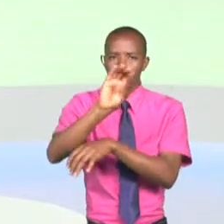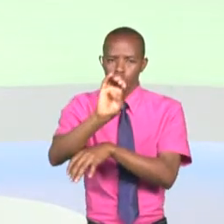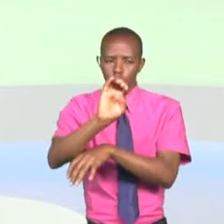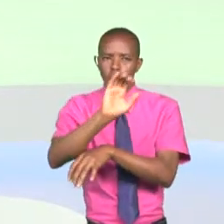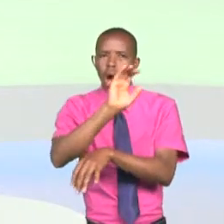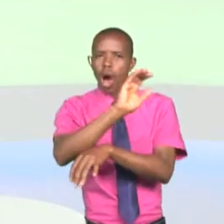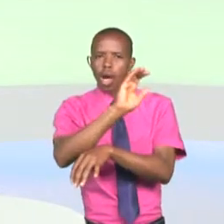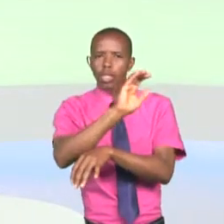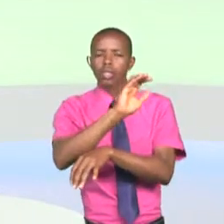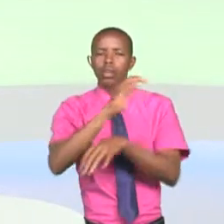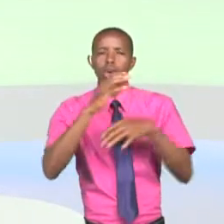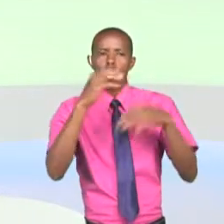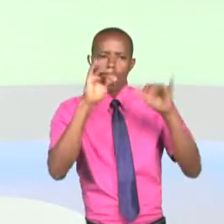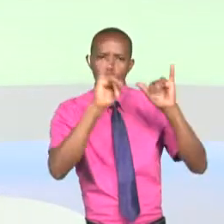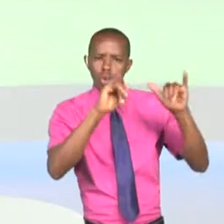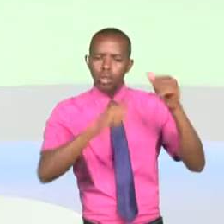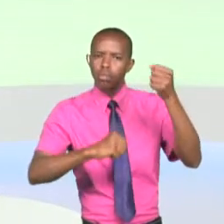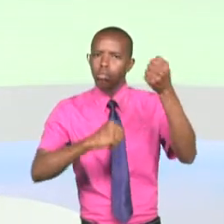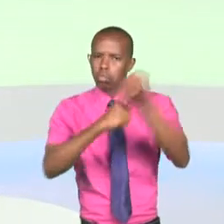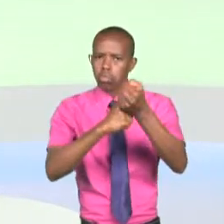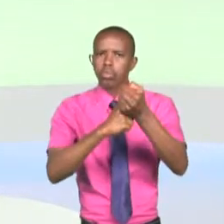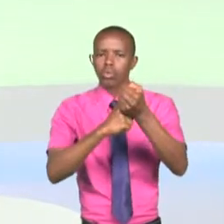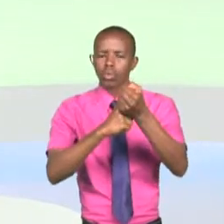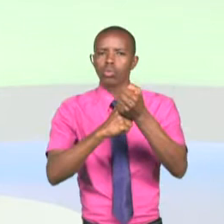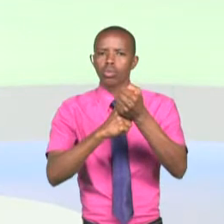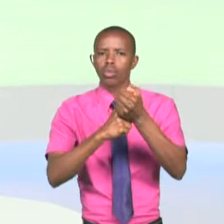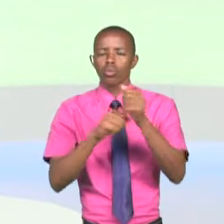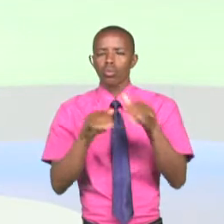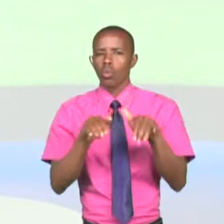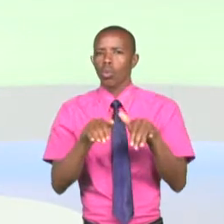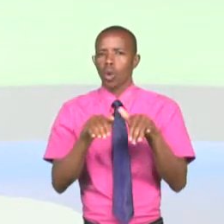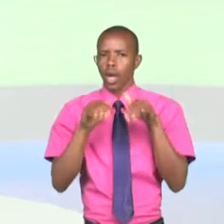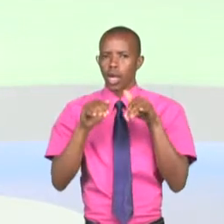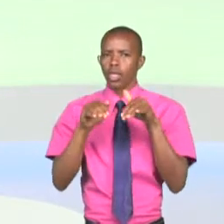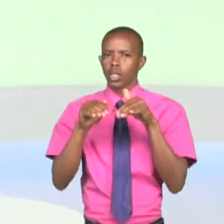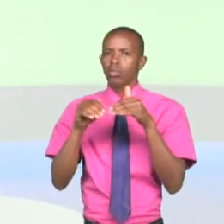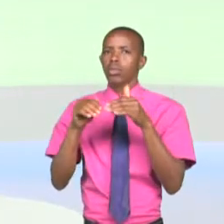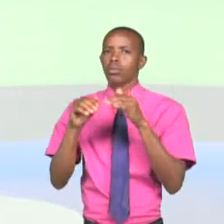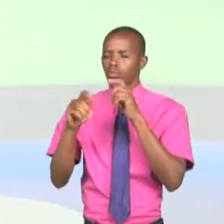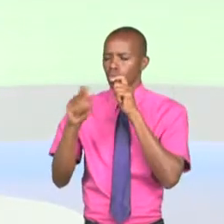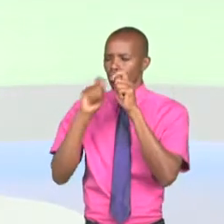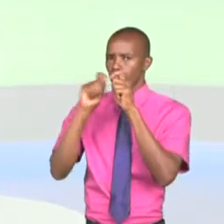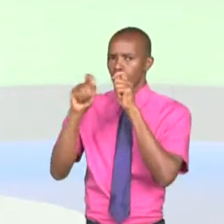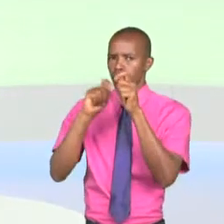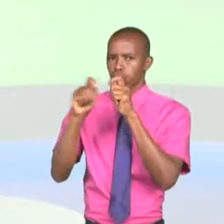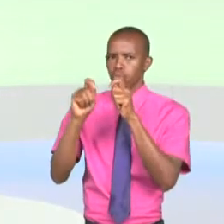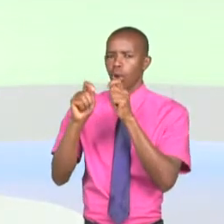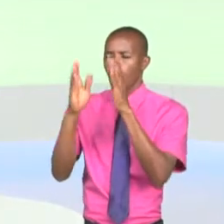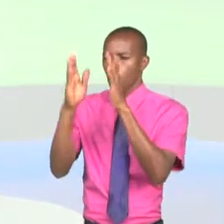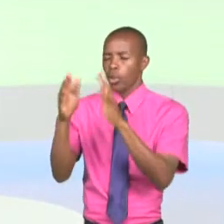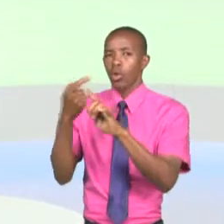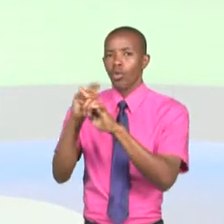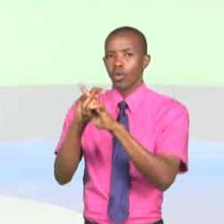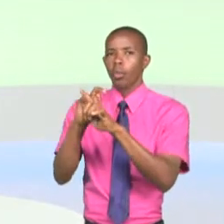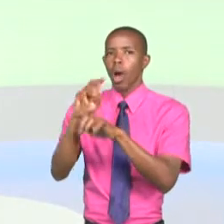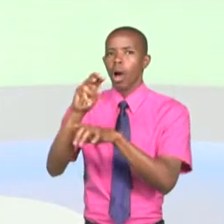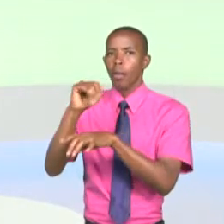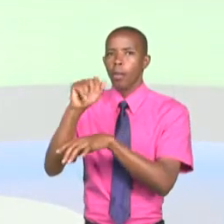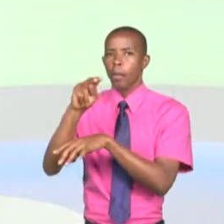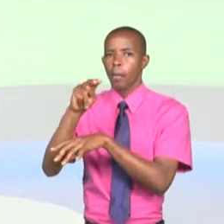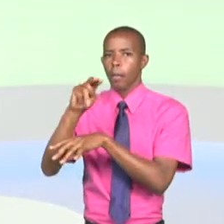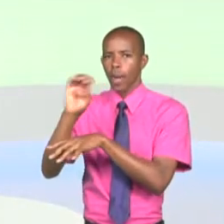ameomba mashabiki wake wawe na utulivu. Tutakuwa tunazungumza naye George Manyange moja kwa moja kutoka Minnesota